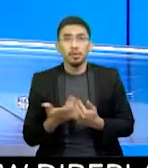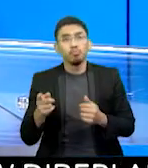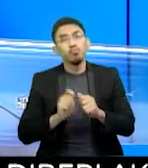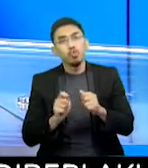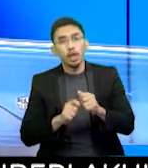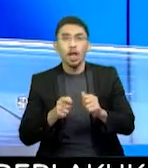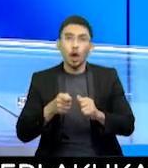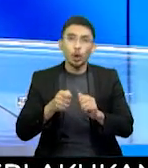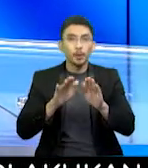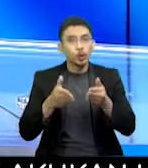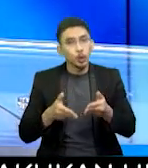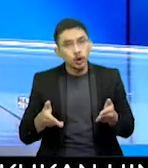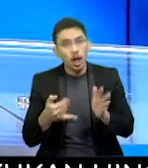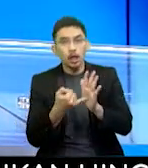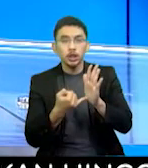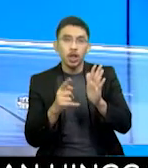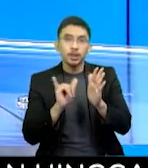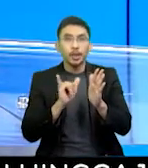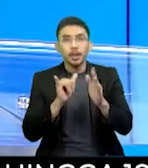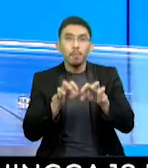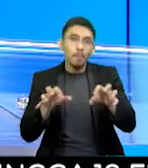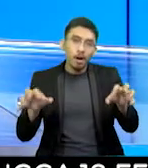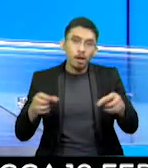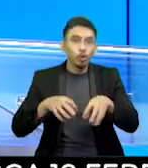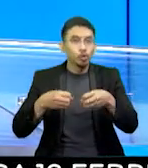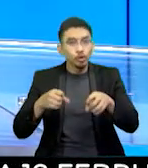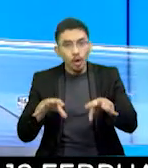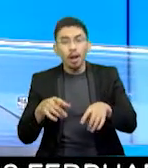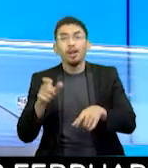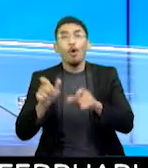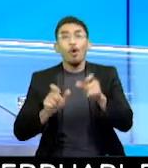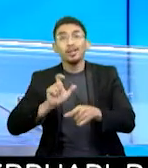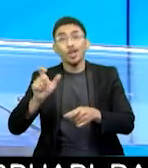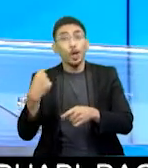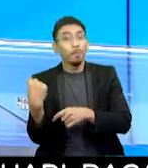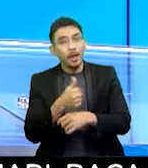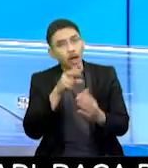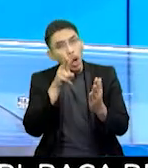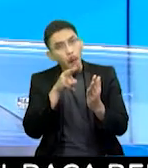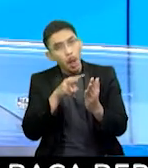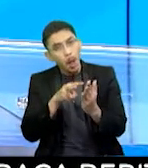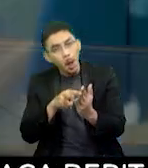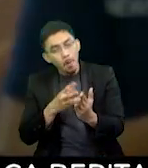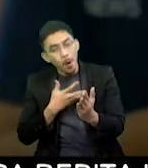sosial yang berisi katalog barang-barang dagangan untuk memudahkan calon pembeli melihat produk yang mereka inginkan.